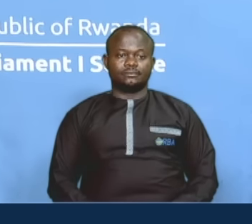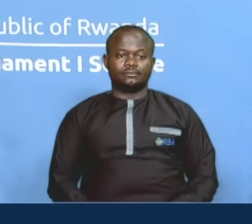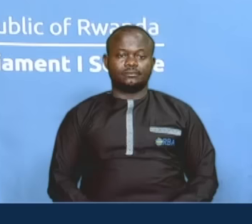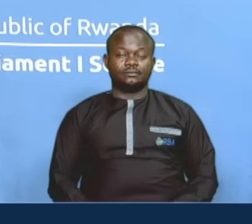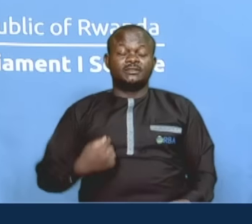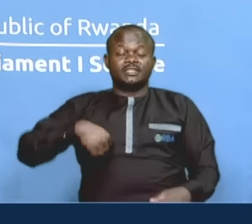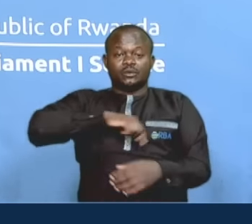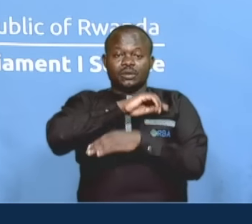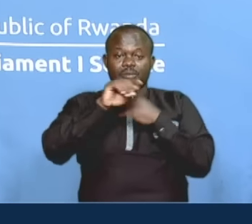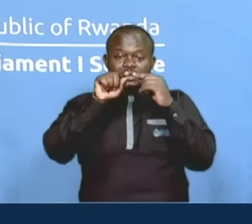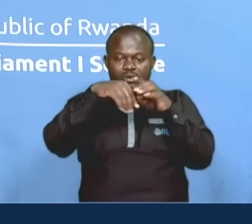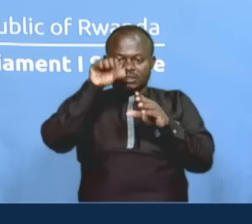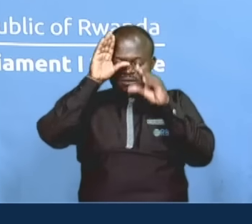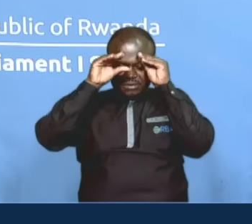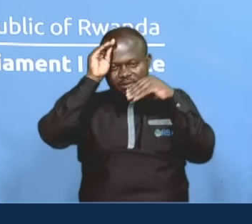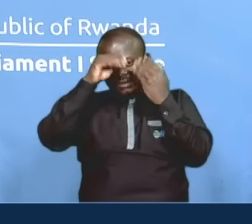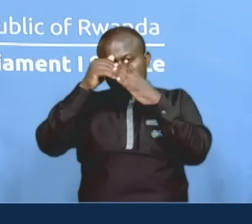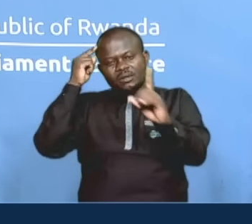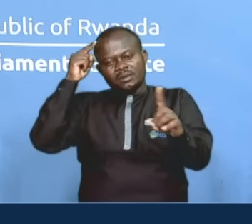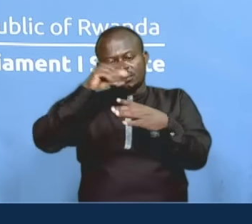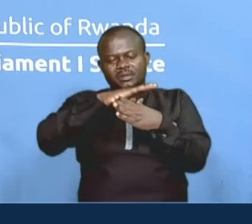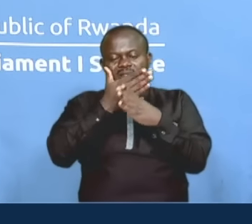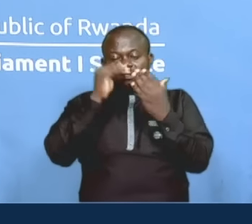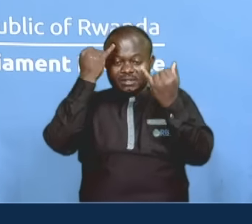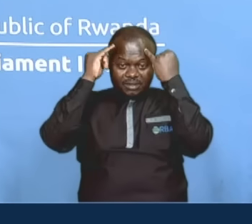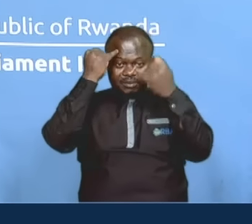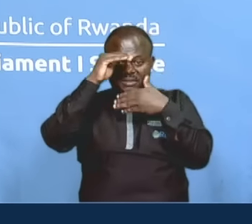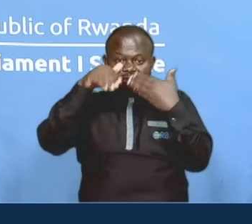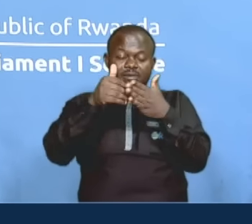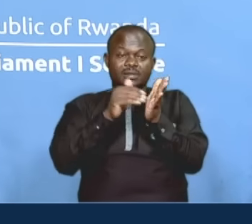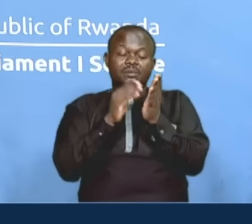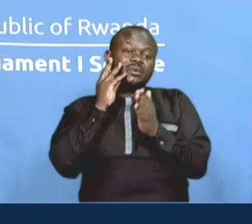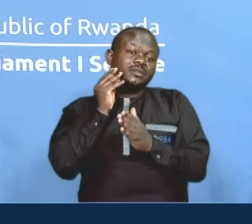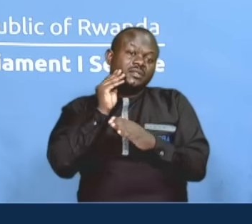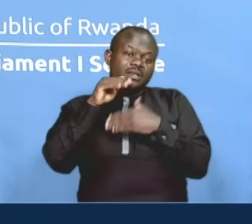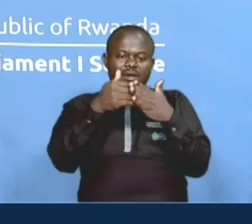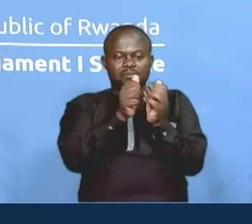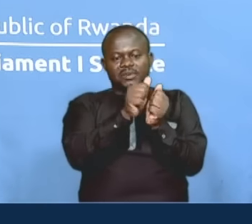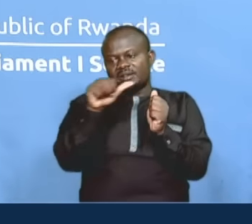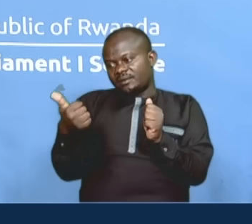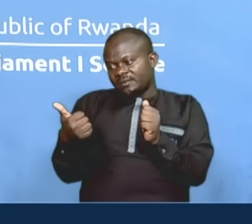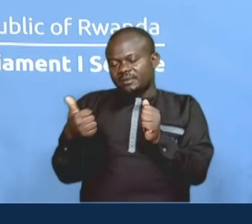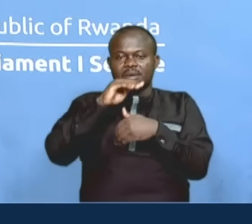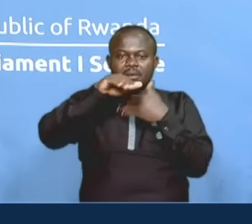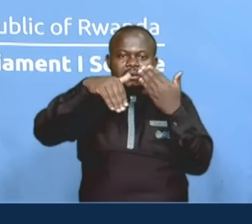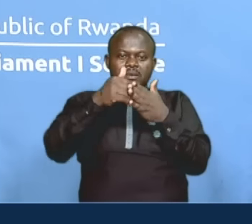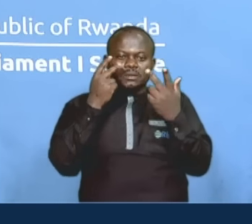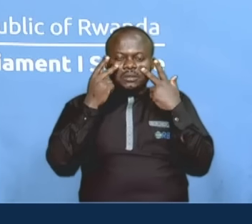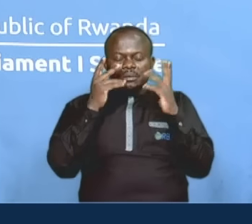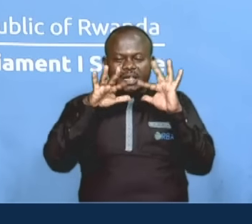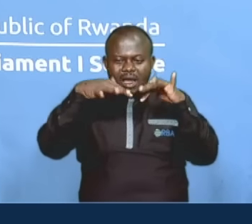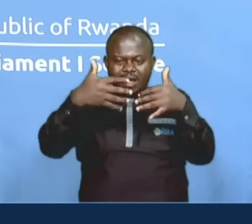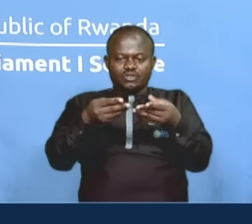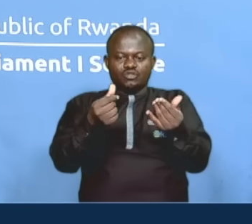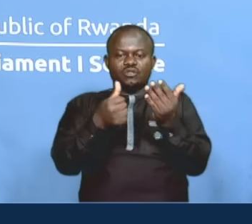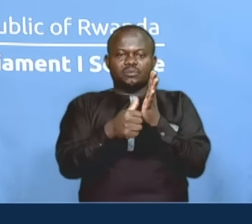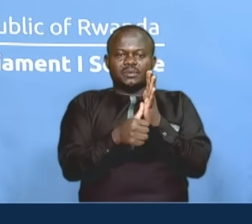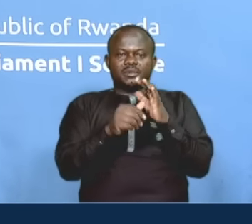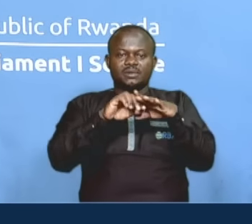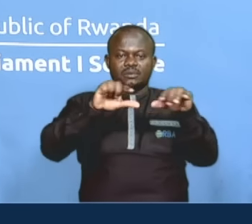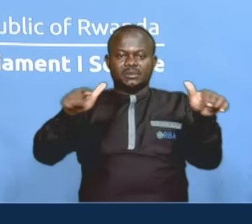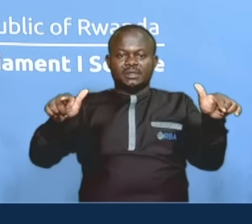Turi hano mu rugendo shuri rugamije kungurana ibitekerezo n'ubunararibonye na bagenzi bacu ngo tumenye uko bakemura ibibazo by'ubutaka mu